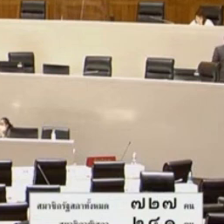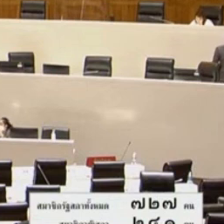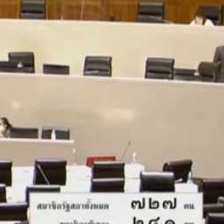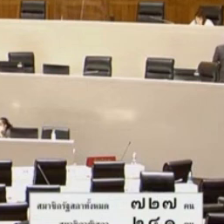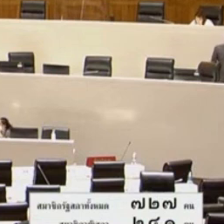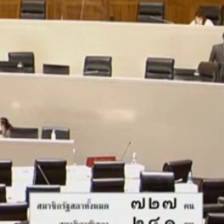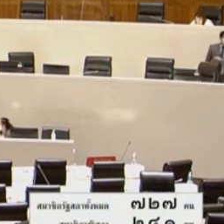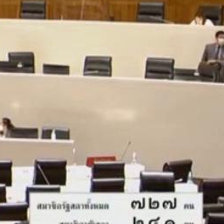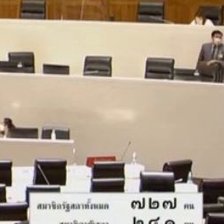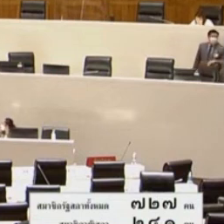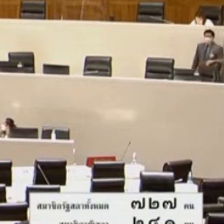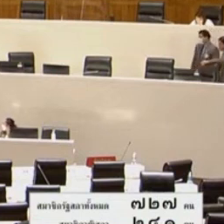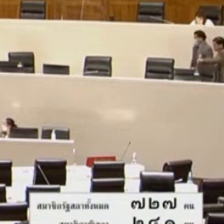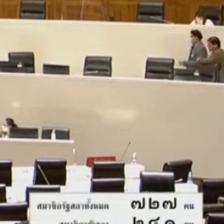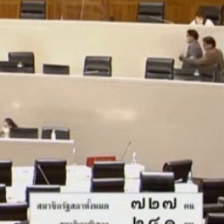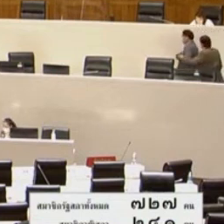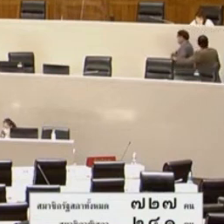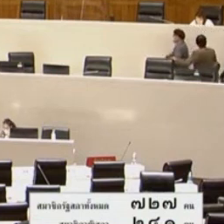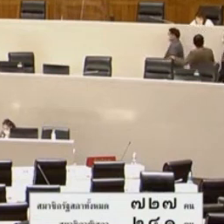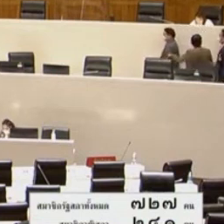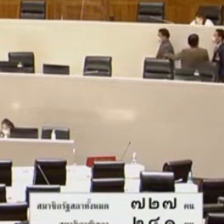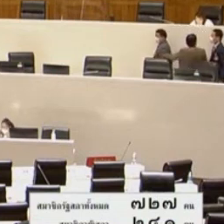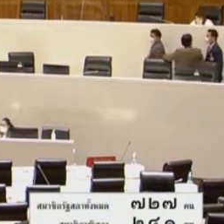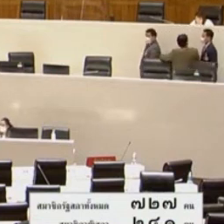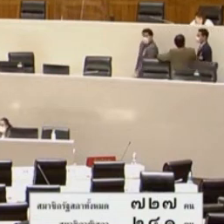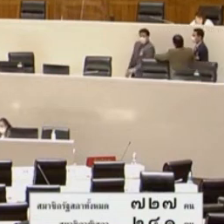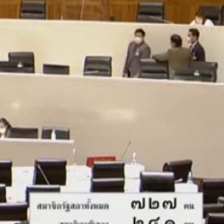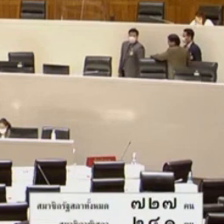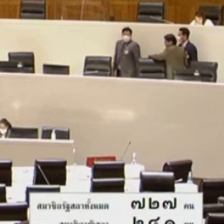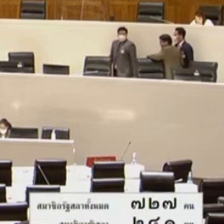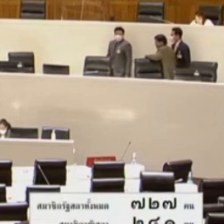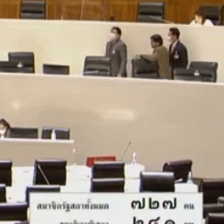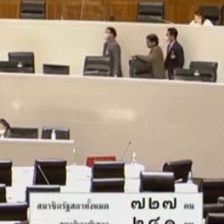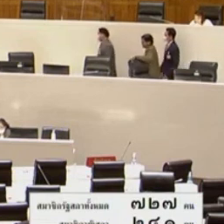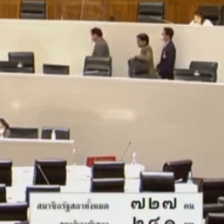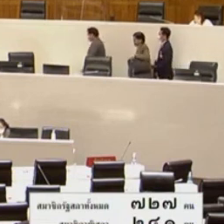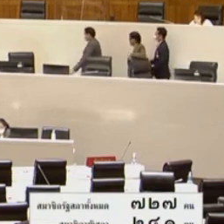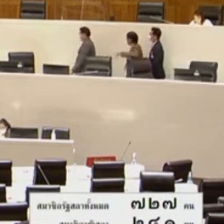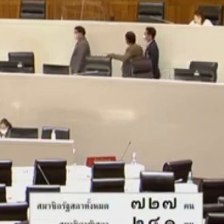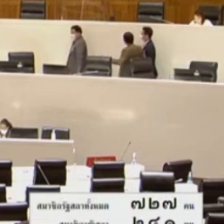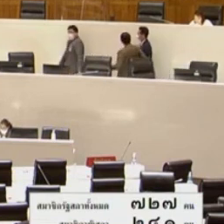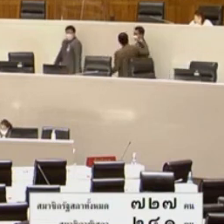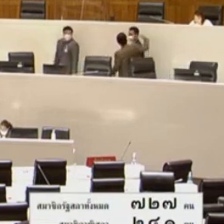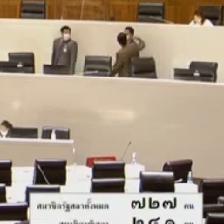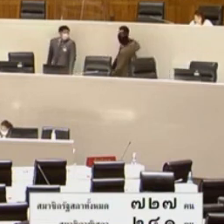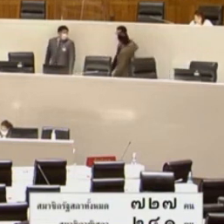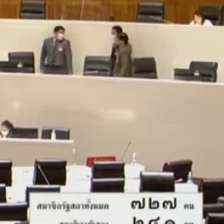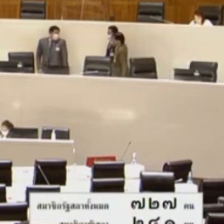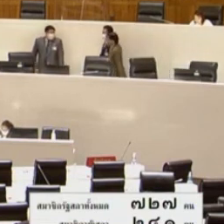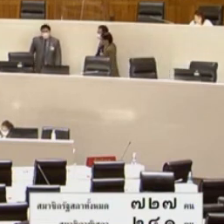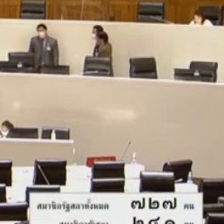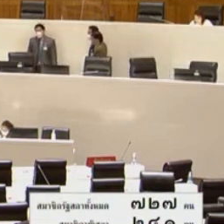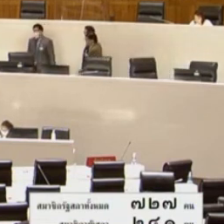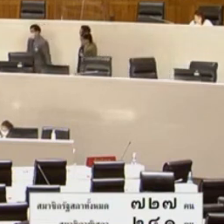มสามารถที่จะติดตามกันได้ต่อเนื่องทั้งทางช่อง10โทรทัศน์รัฐสภาทางสถานีวิทยุกระจายเสียงรัฐสภา